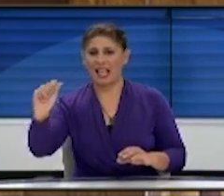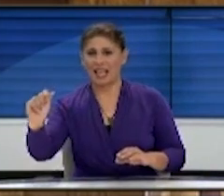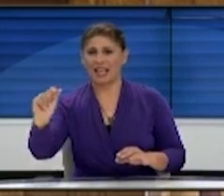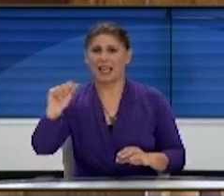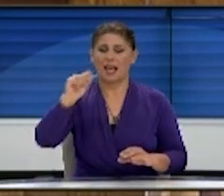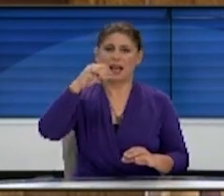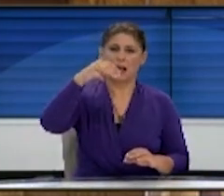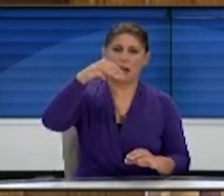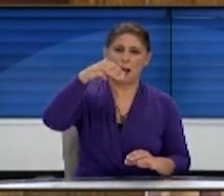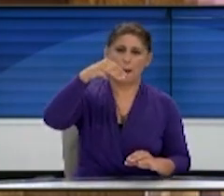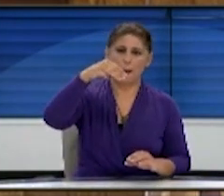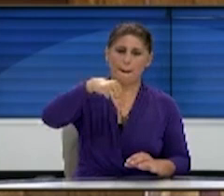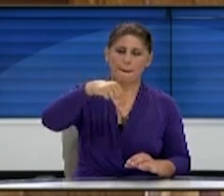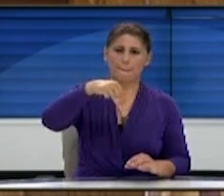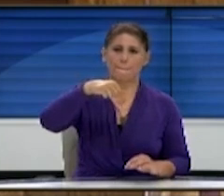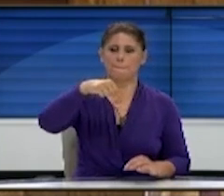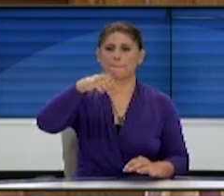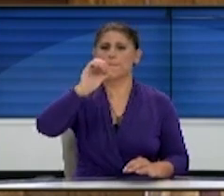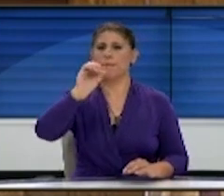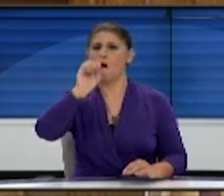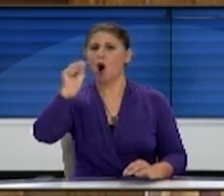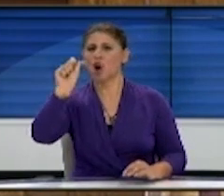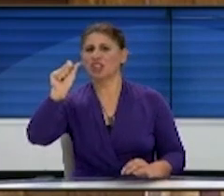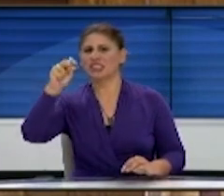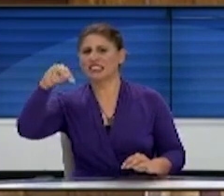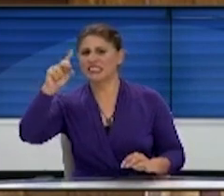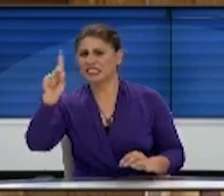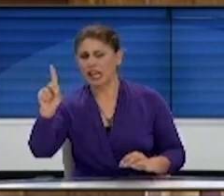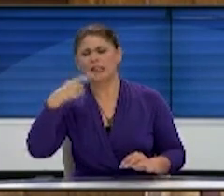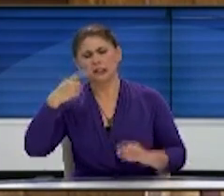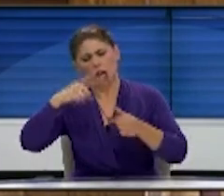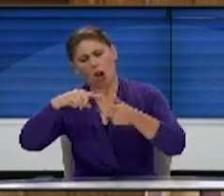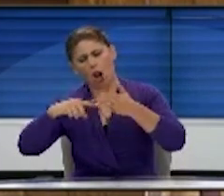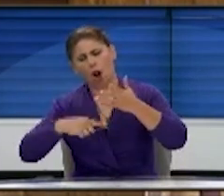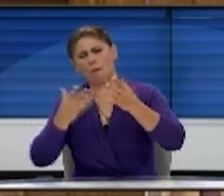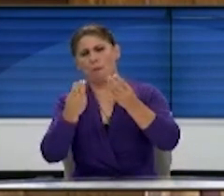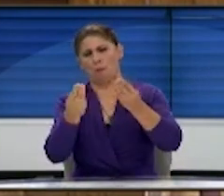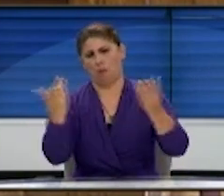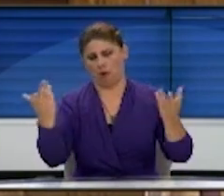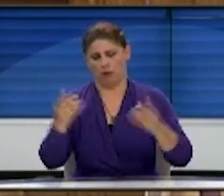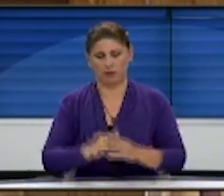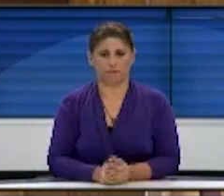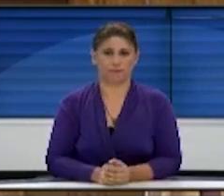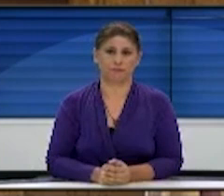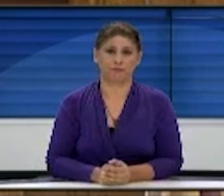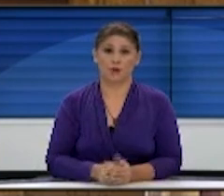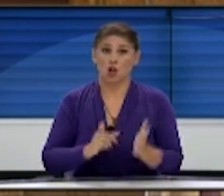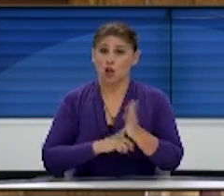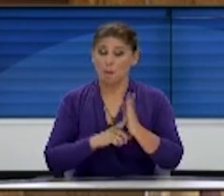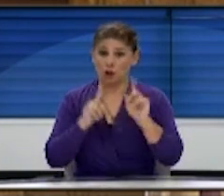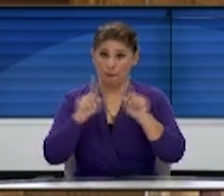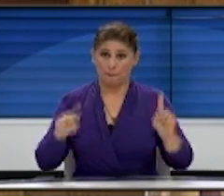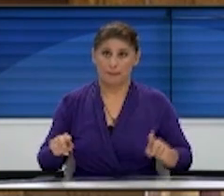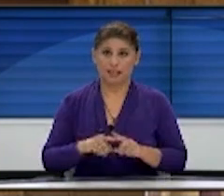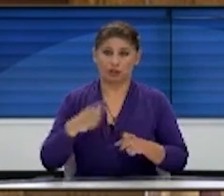η MI6, η Mossad κλπ. Το σημερινό νομικό πλαίσιο της χώρας είναι